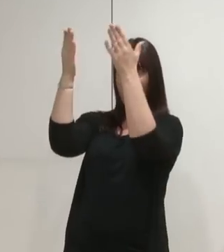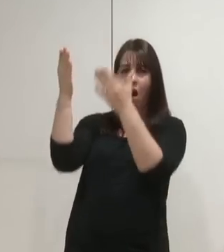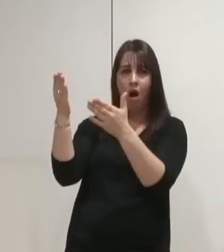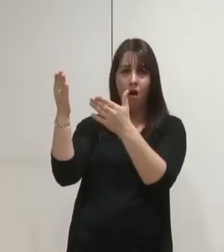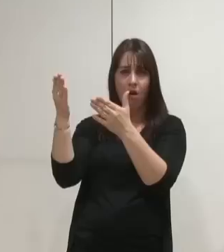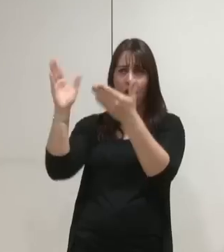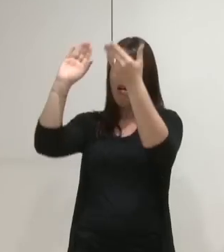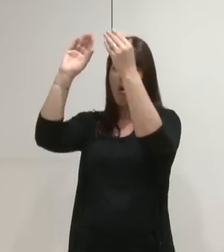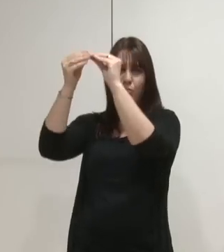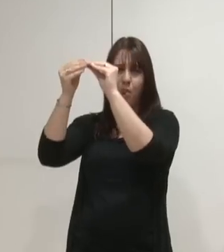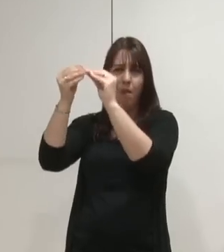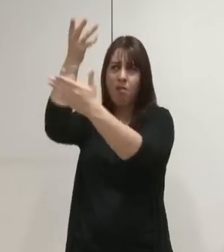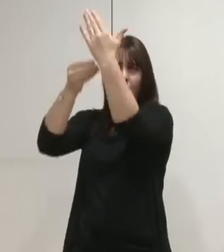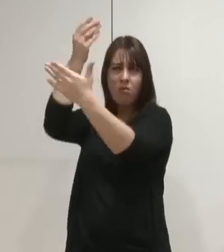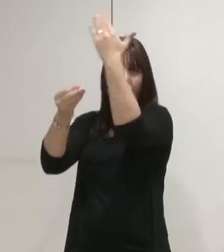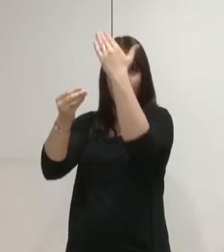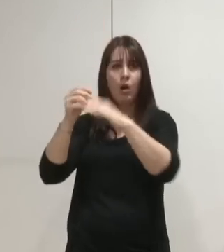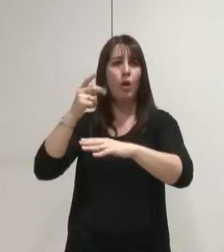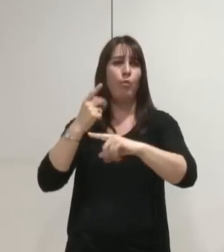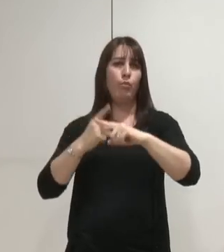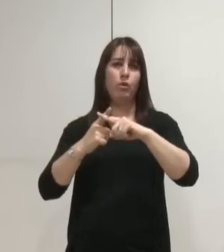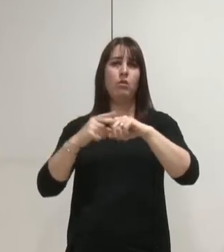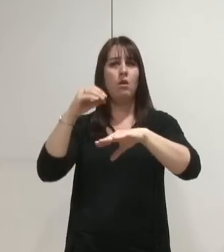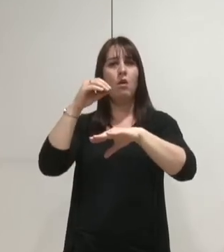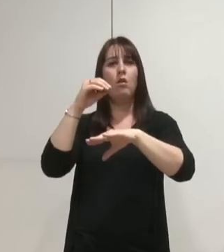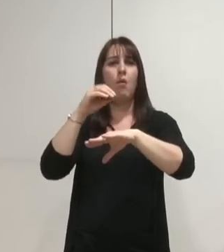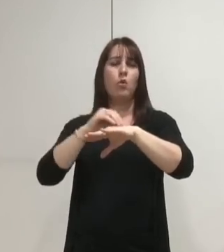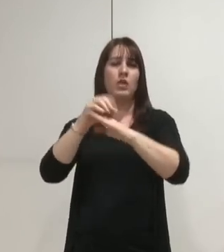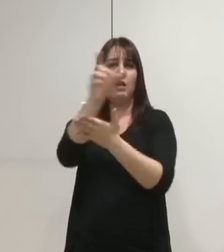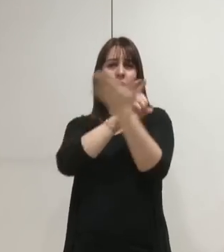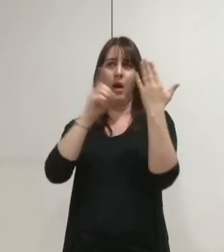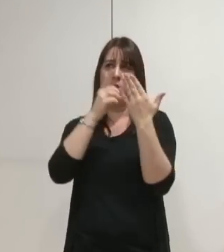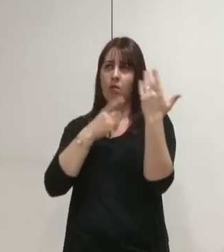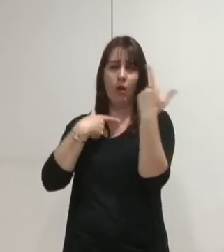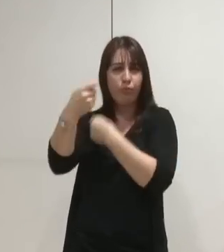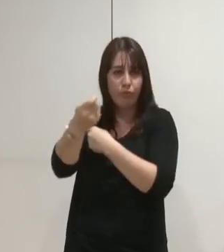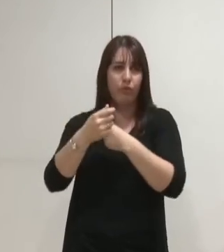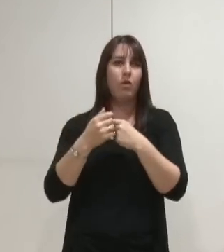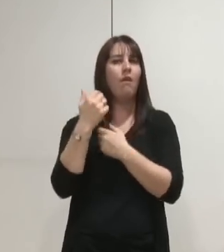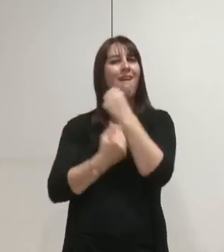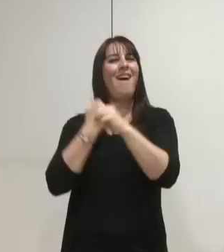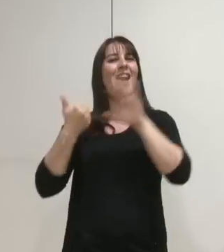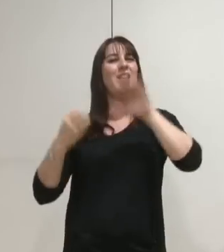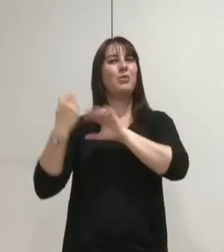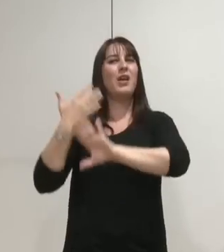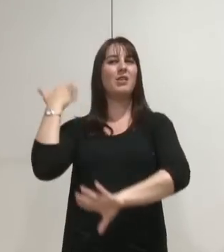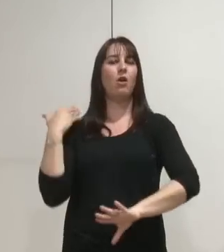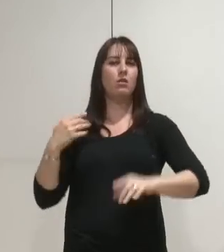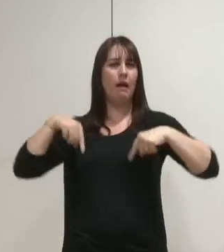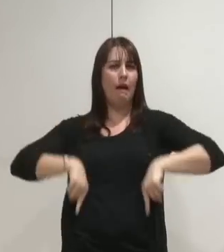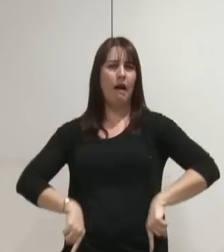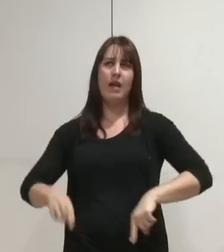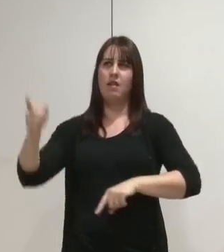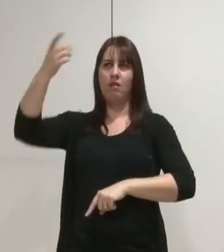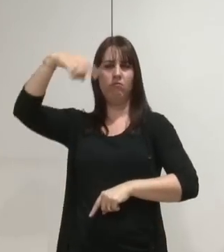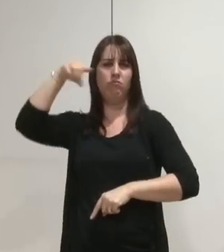en ce domaine et celle du conseil départemental sur ce sujet là où dans les années 60 l'État avait marqué une forte